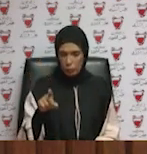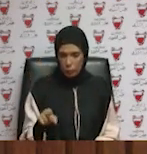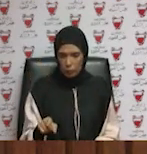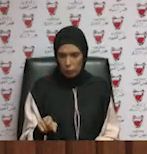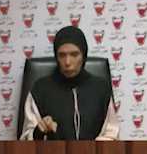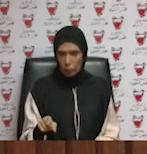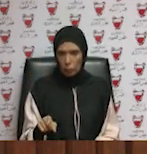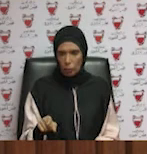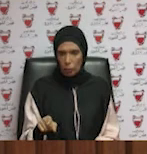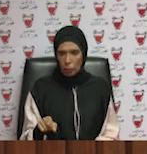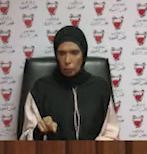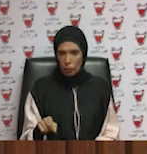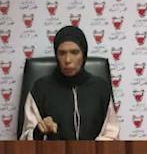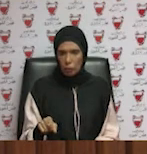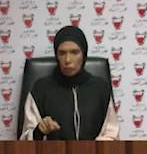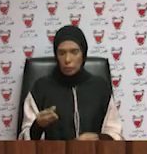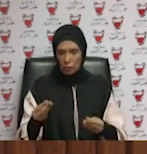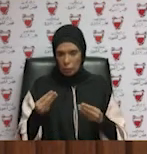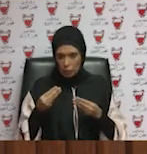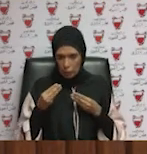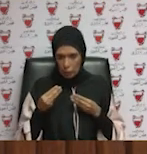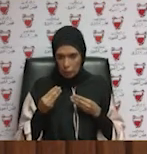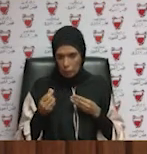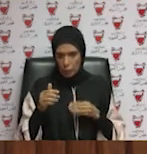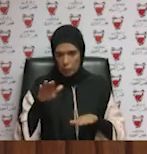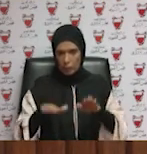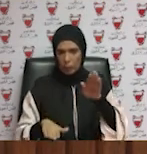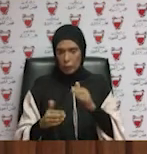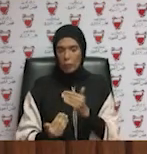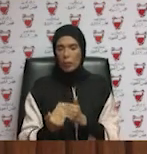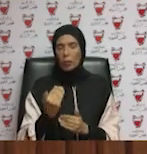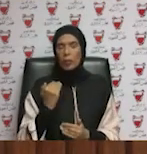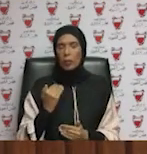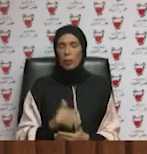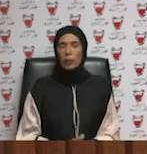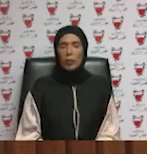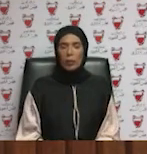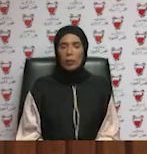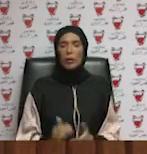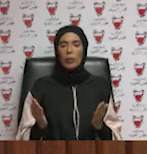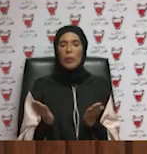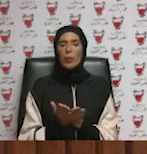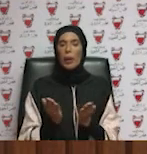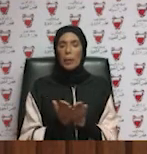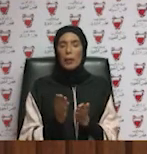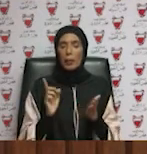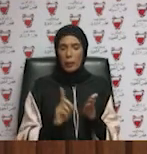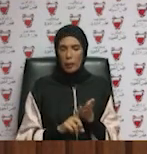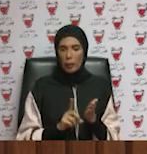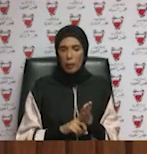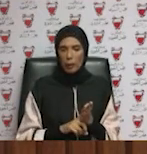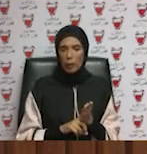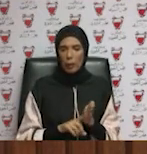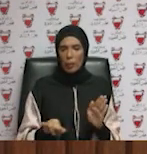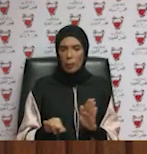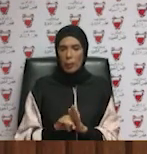يعني مشارف استلام الميزانية الجديدة، أننا جئنا في دراستنا والتزمنا بالمادة اللي